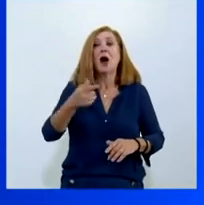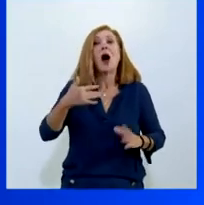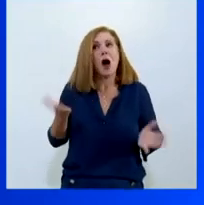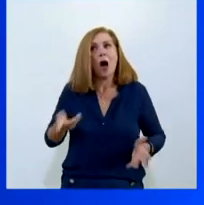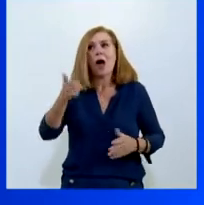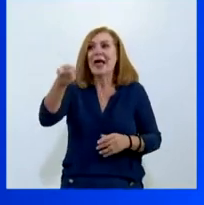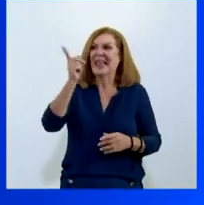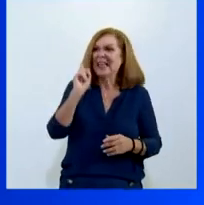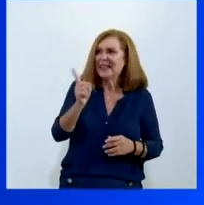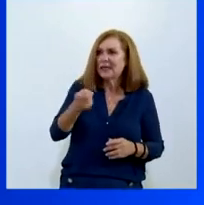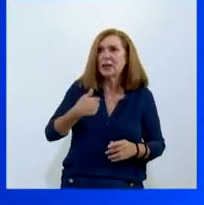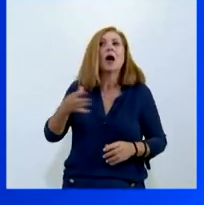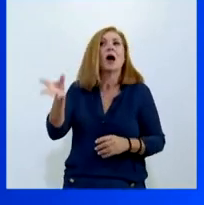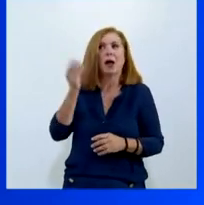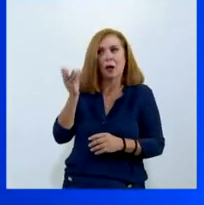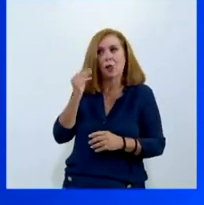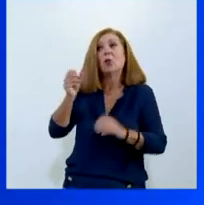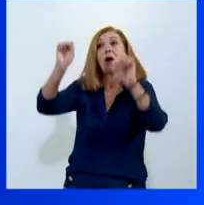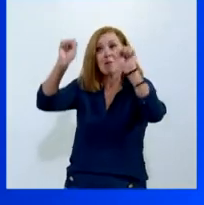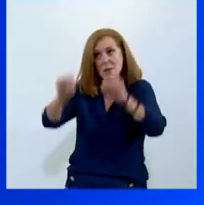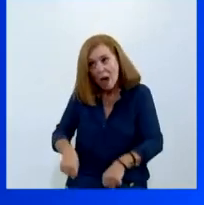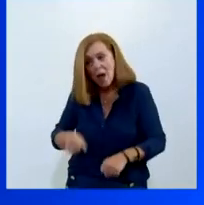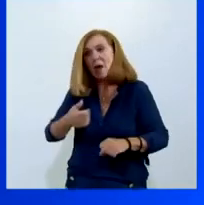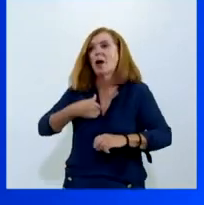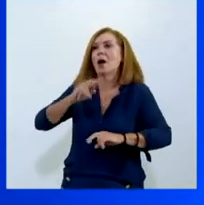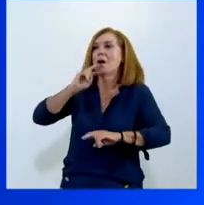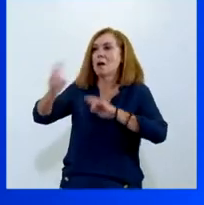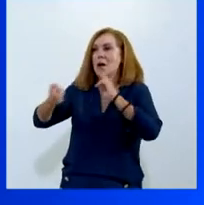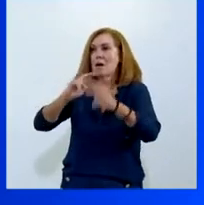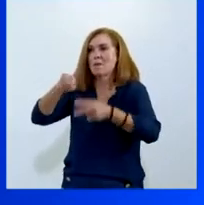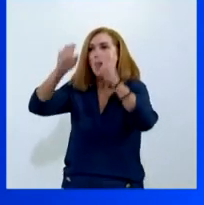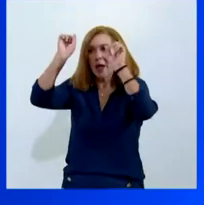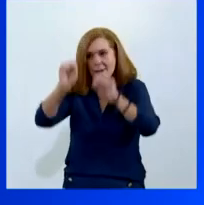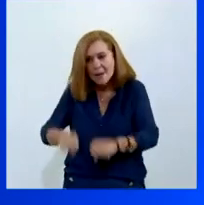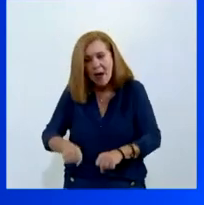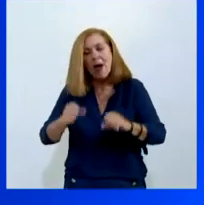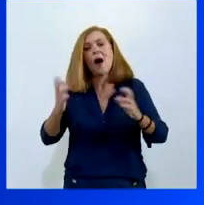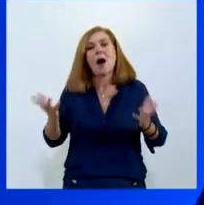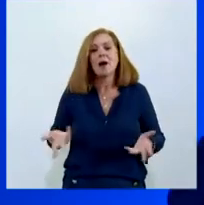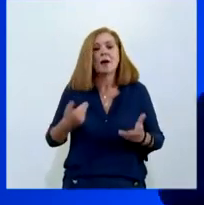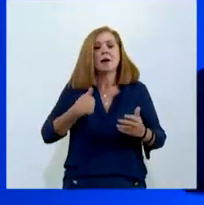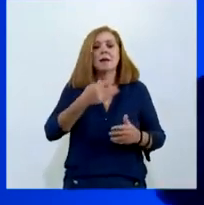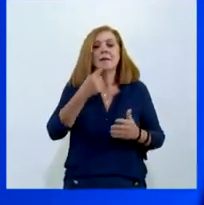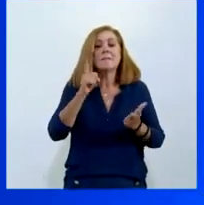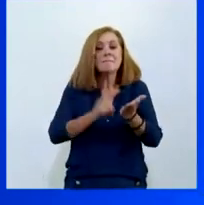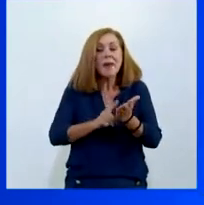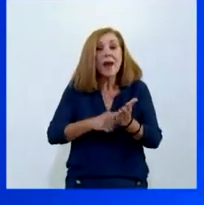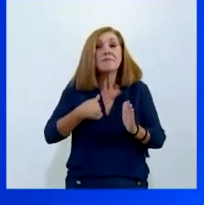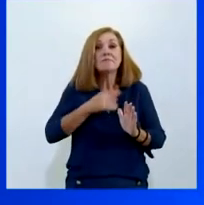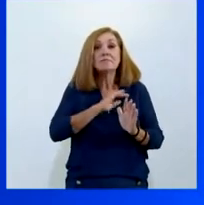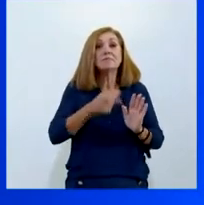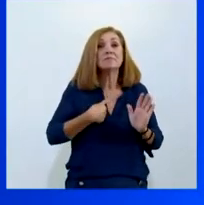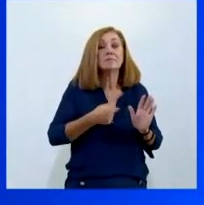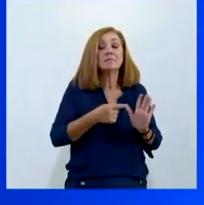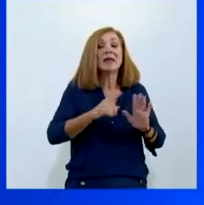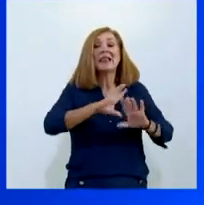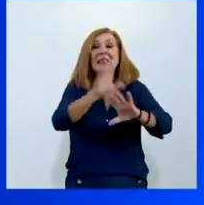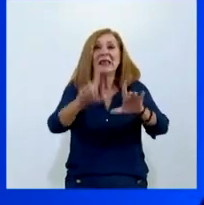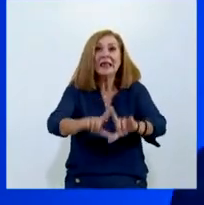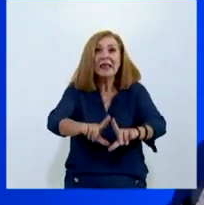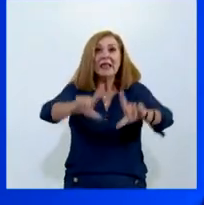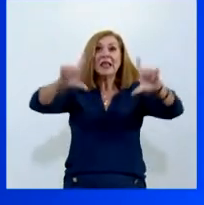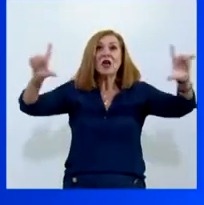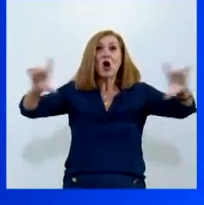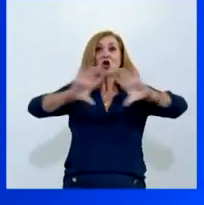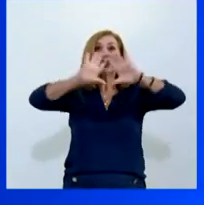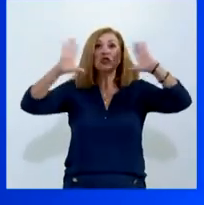κριτική και να απαντώ, αλλά έχω και μια υποχρέωση να παρουσιάζω τη μεγάλη εικόνα και το